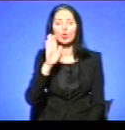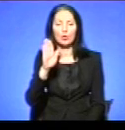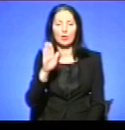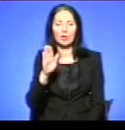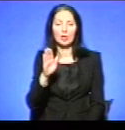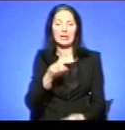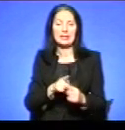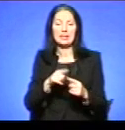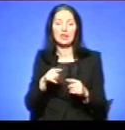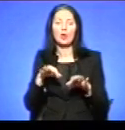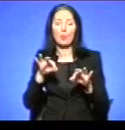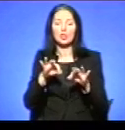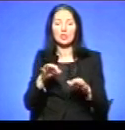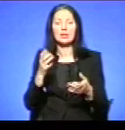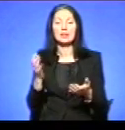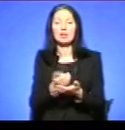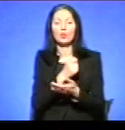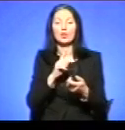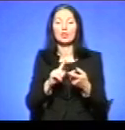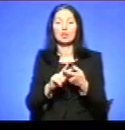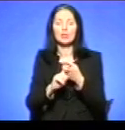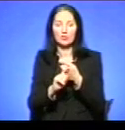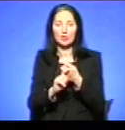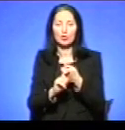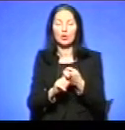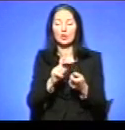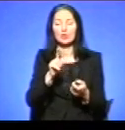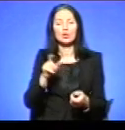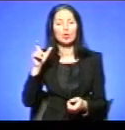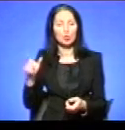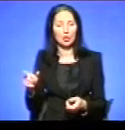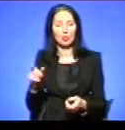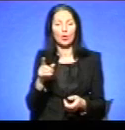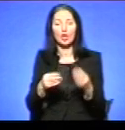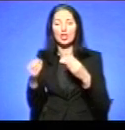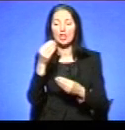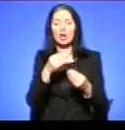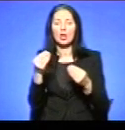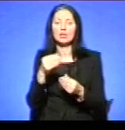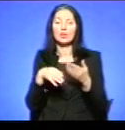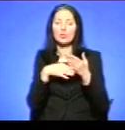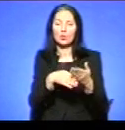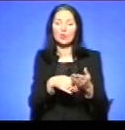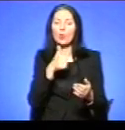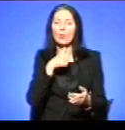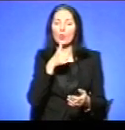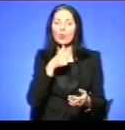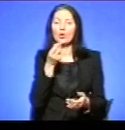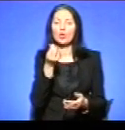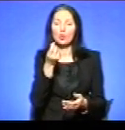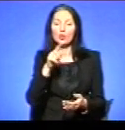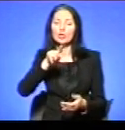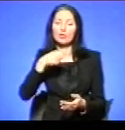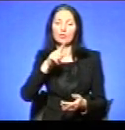автомобілів, вони знаходять зв'язок з особою потерпілою і шахрайським шляхом пробують видурити в неї грошові